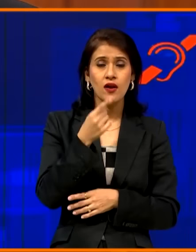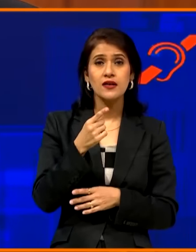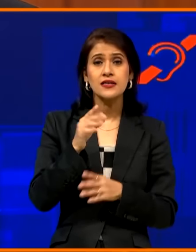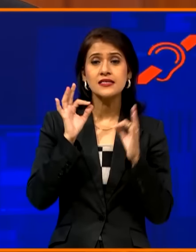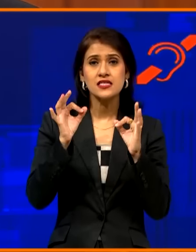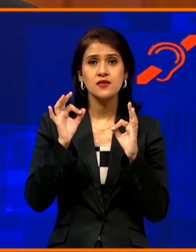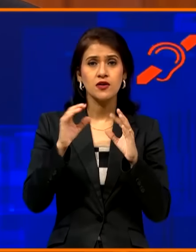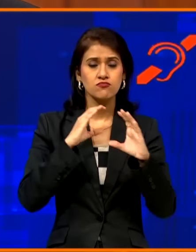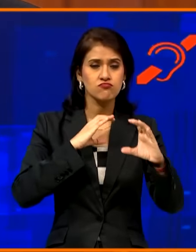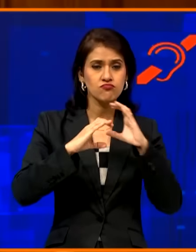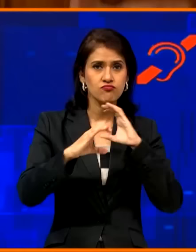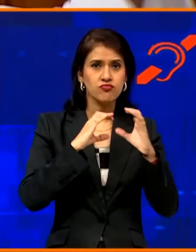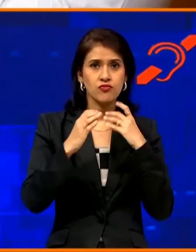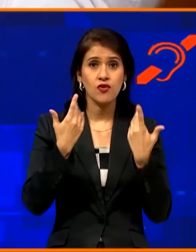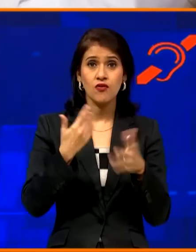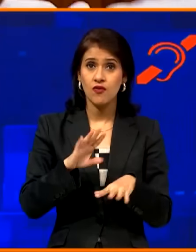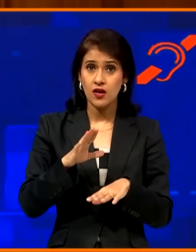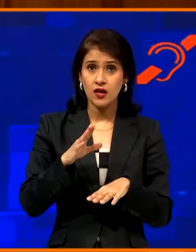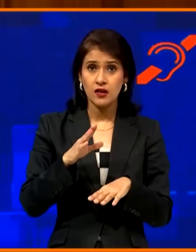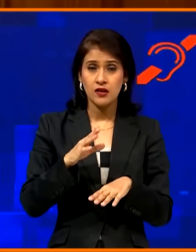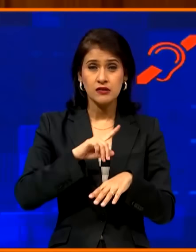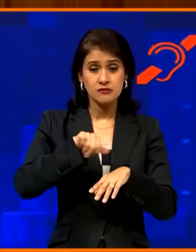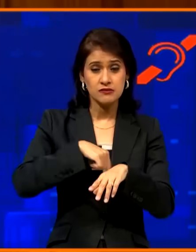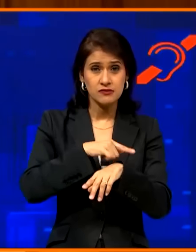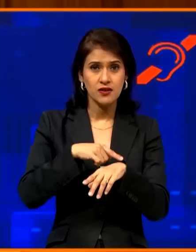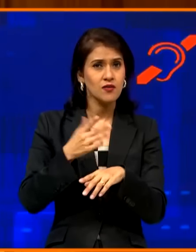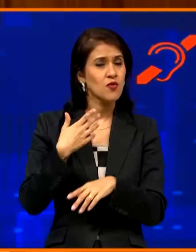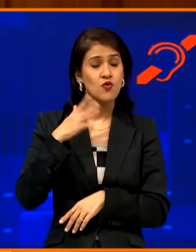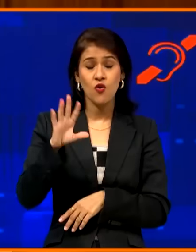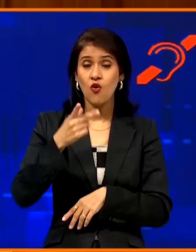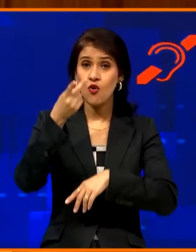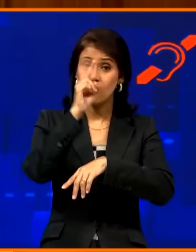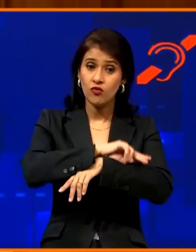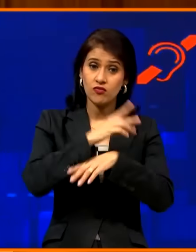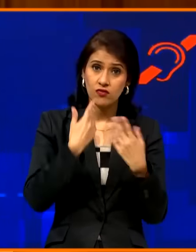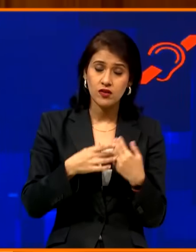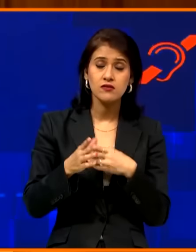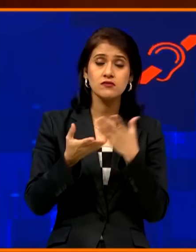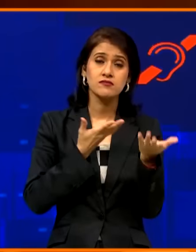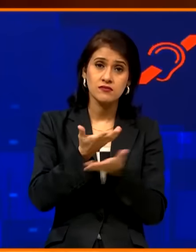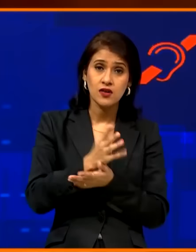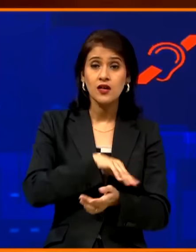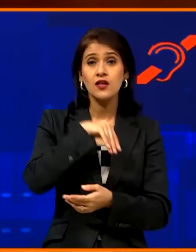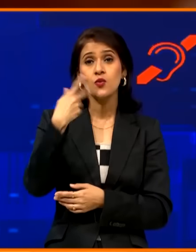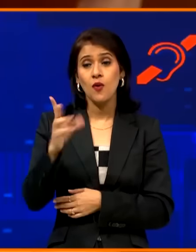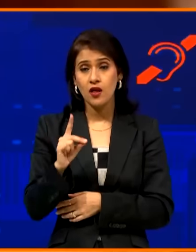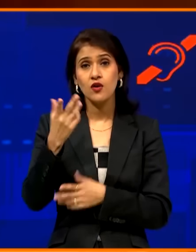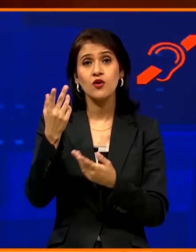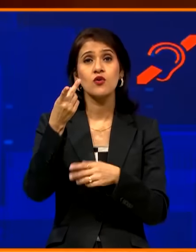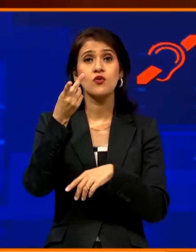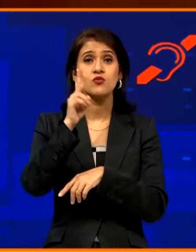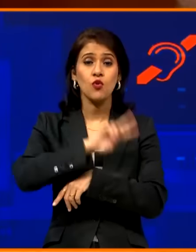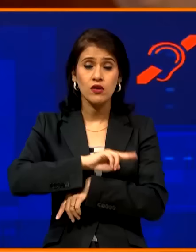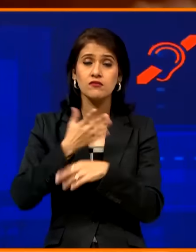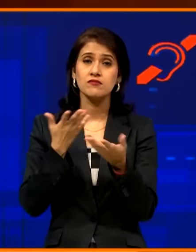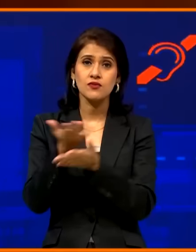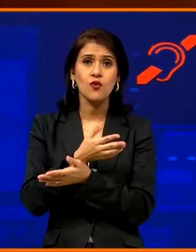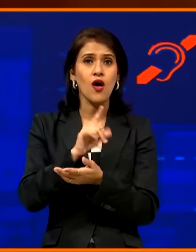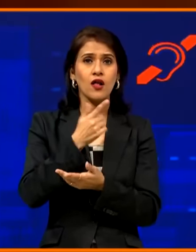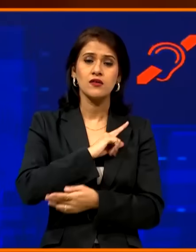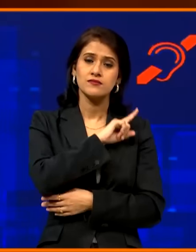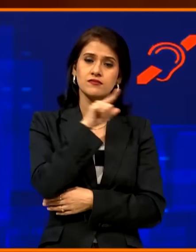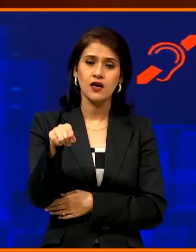तक पूछताछ की गई नहीं दो दिन तक और उसके बाद फिर और दो दिन तक और मैं ही अकेला हूं जो वहां गया हूं दूसरा